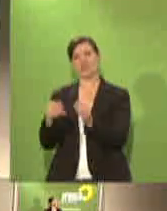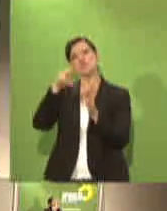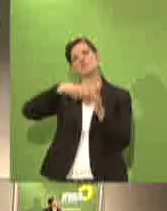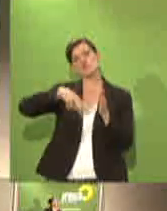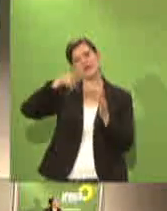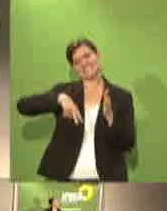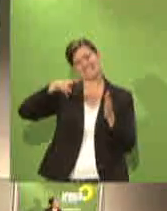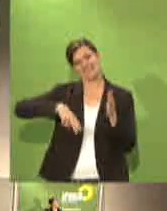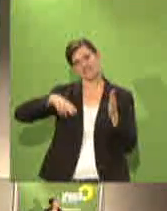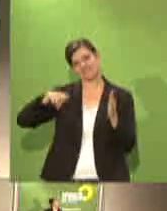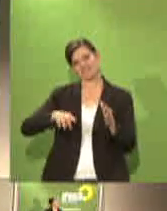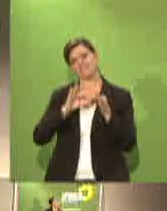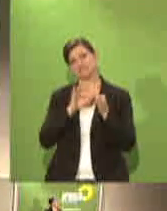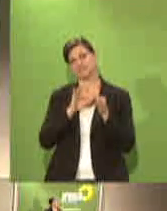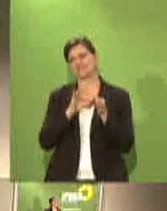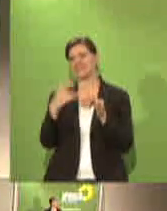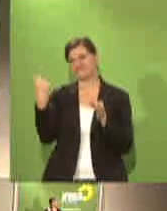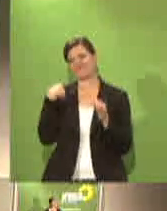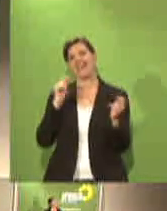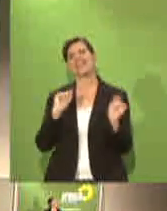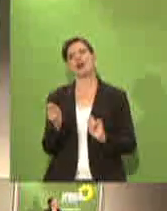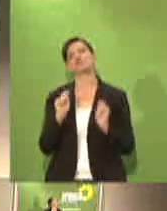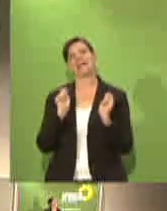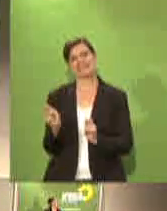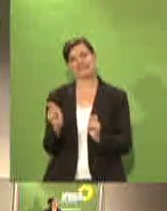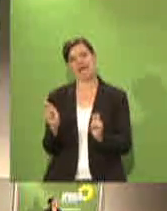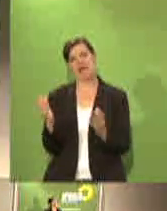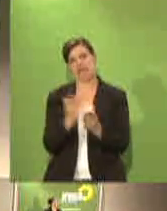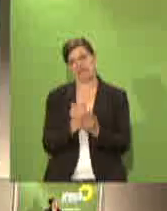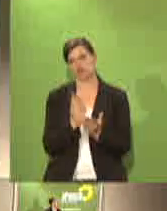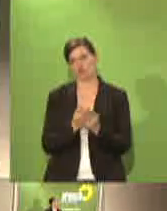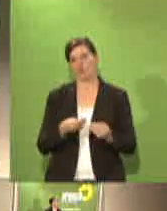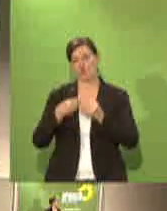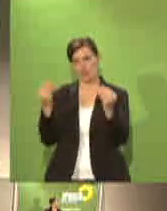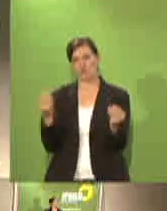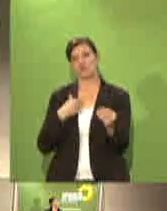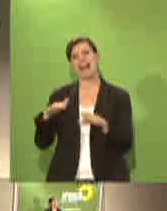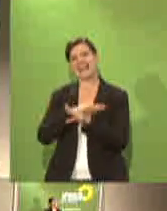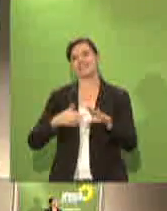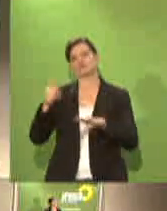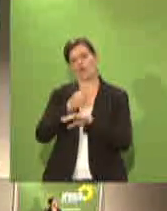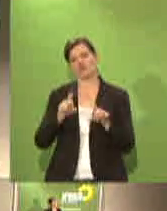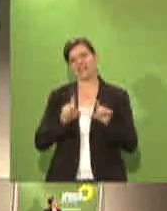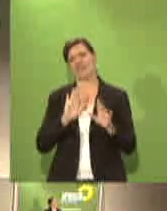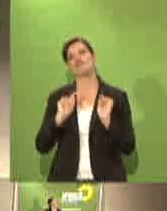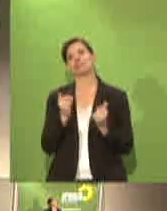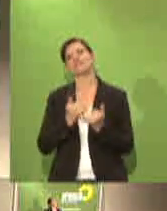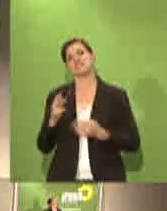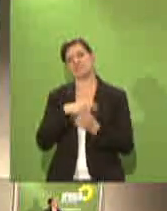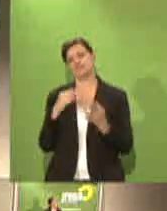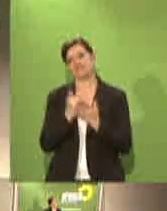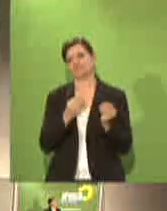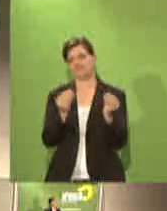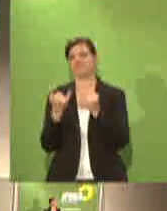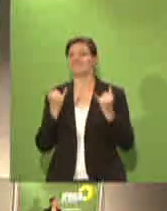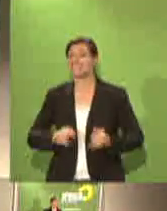die eingereichten Änderungsanträge und den Vorschlag des Landesvorstands, wie damit umzugehen ist. Ich würde das jetzt